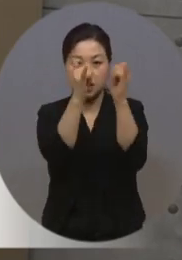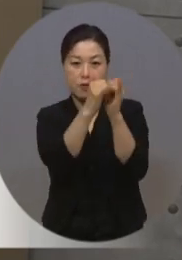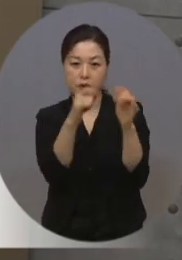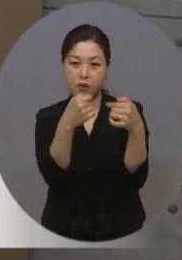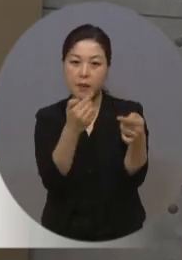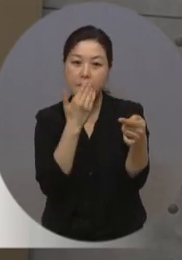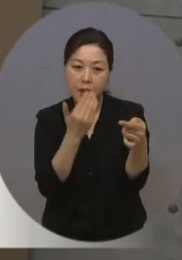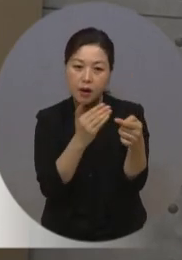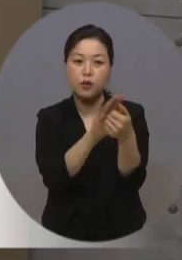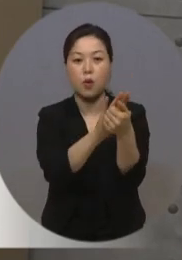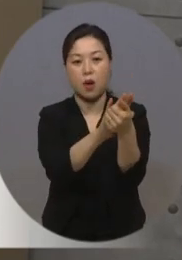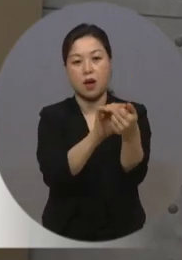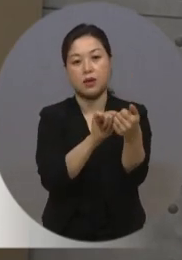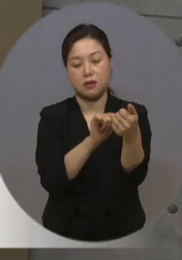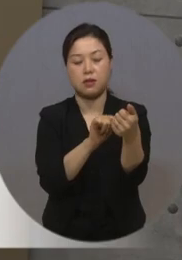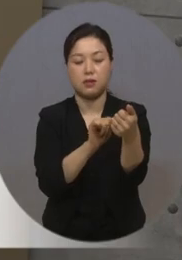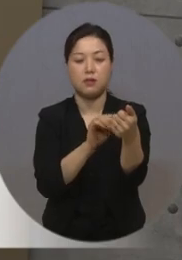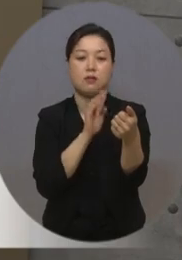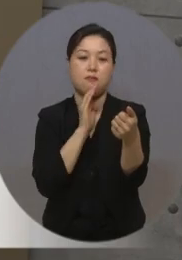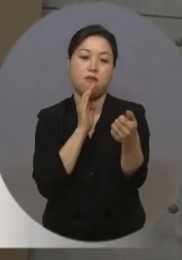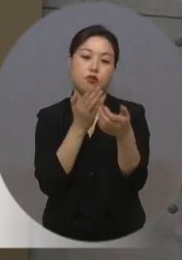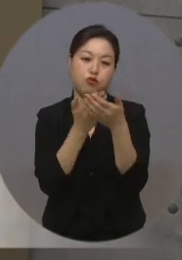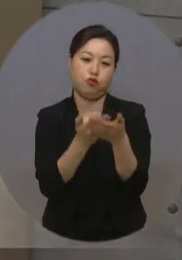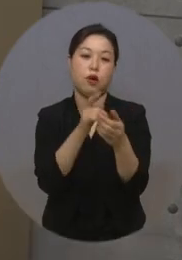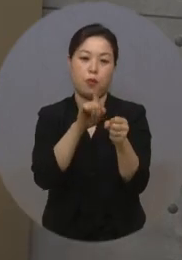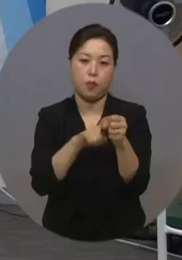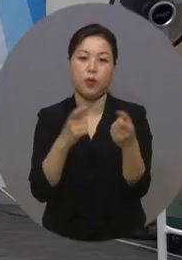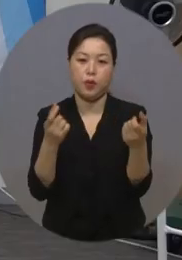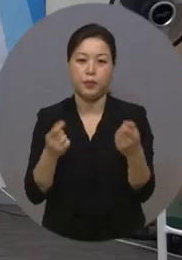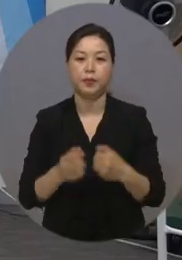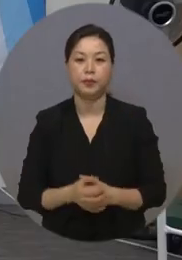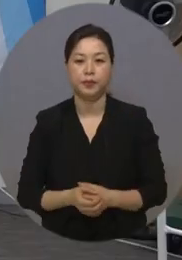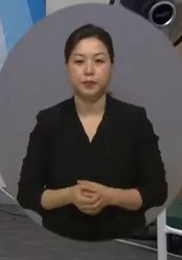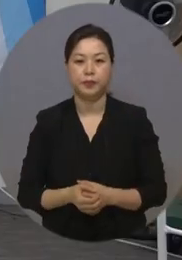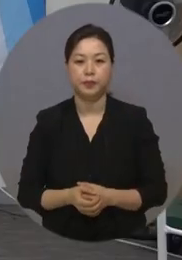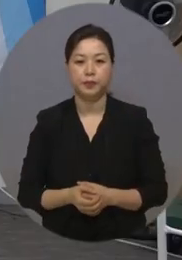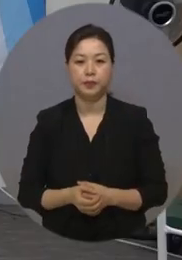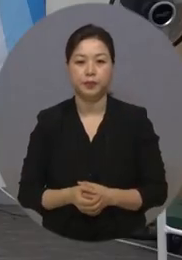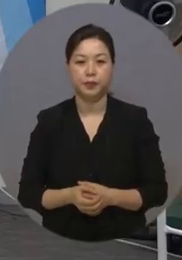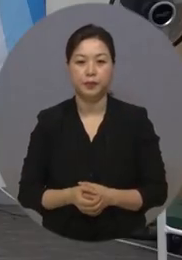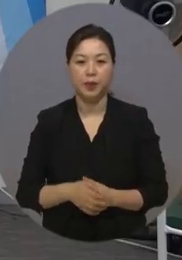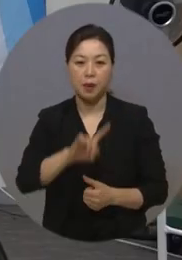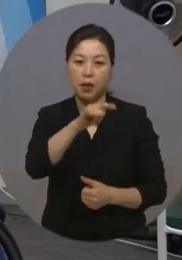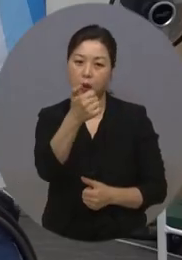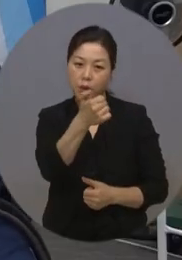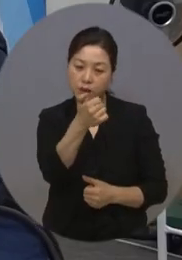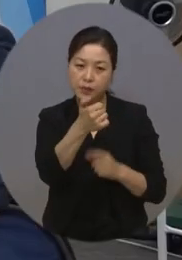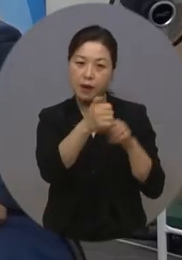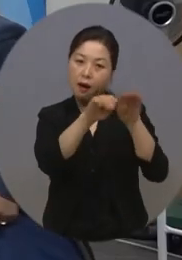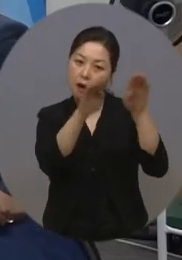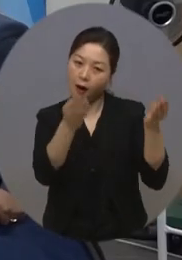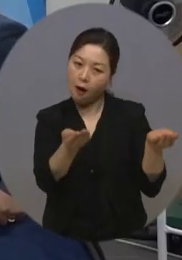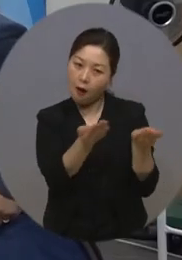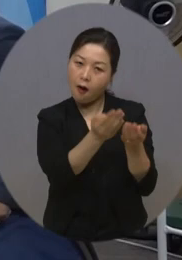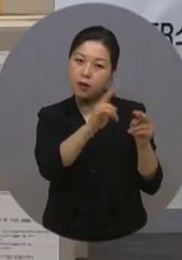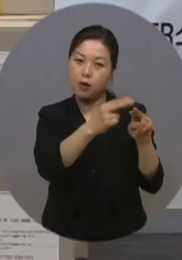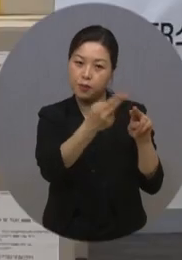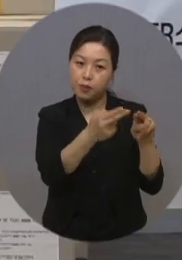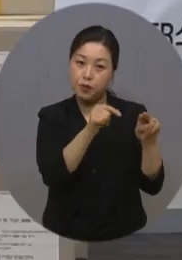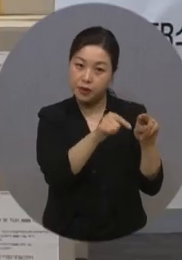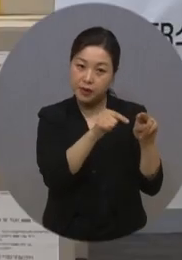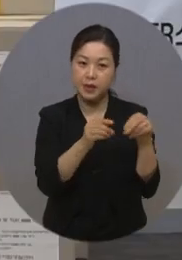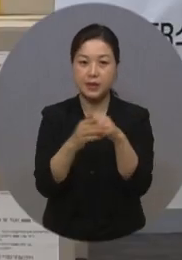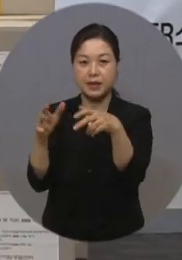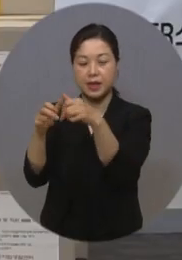만들어주는 그 초대를 저희 보더라구요 준비된 총 159 럼의 물품이 지역의 장애인